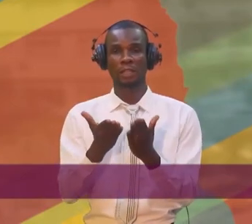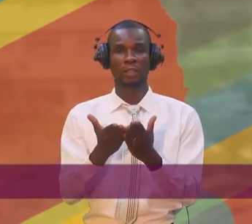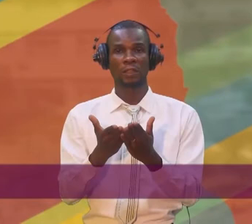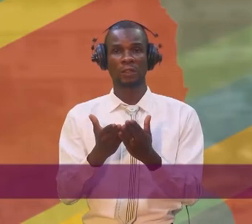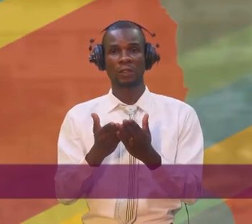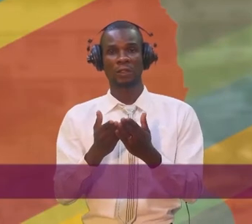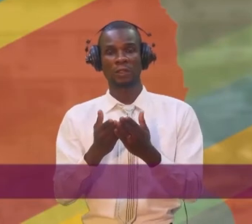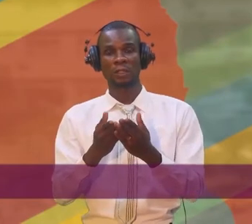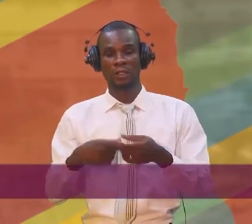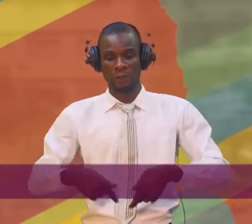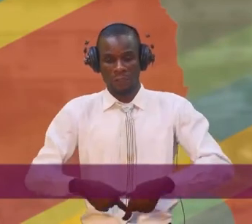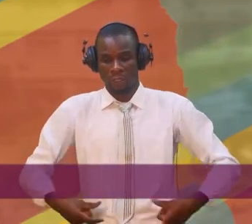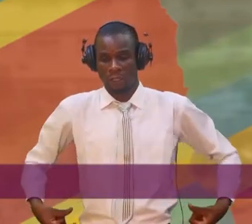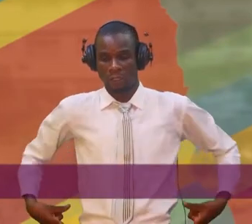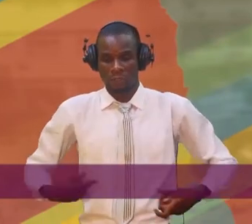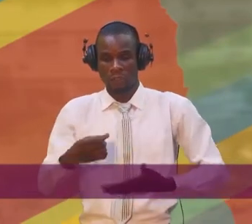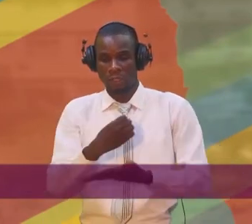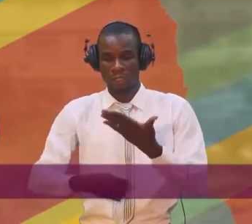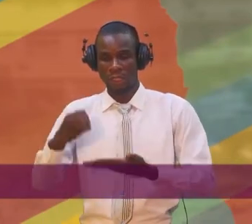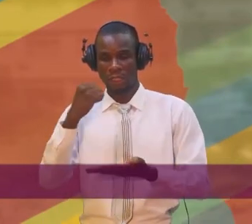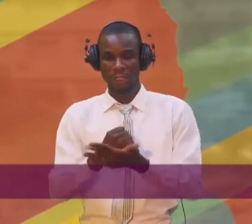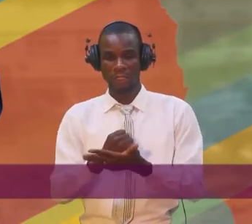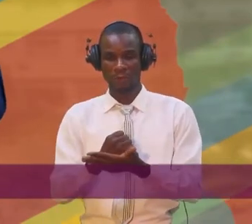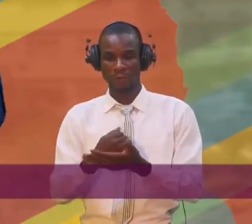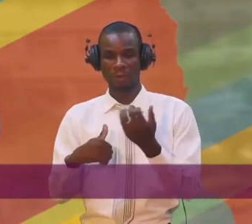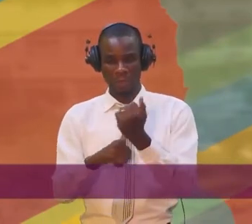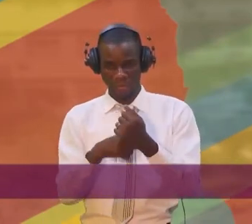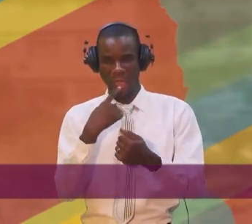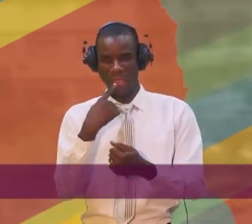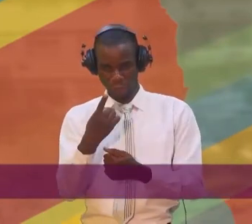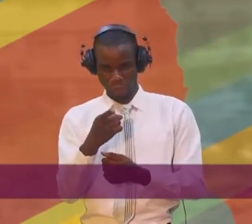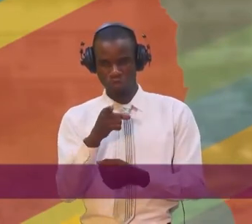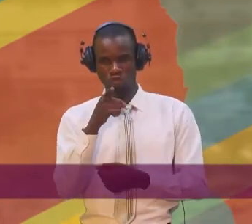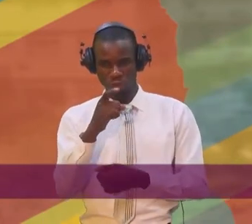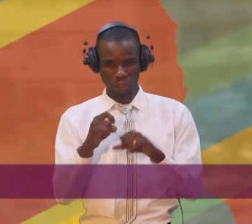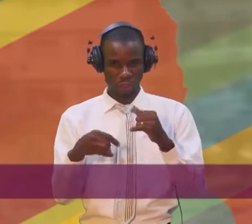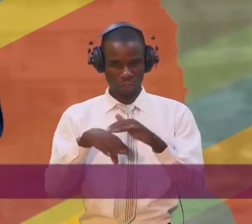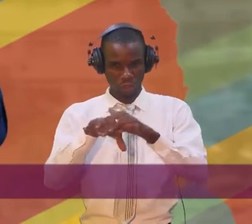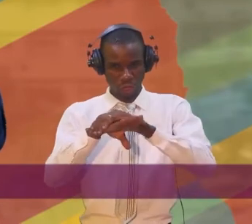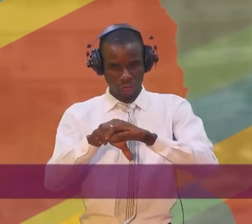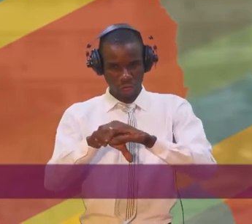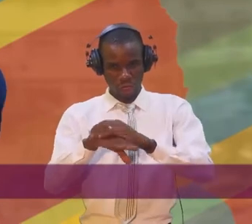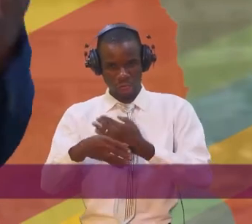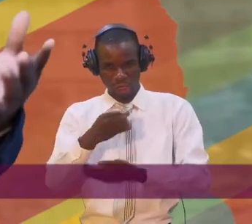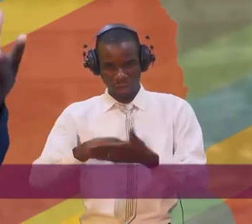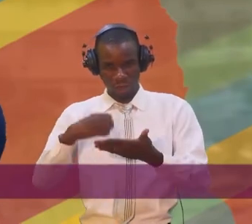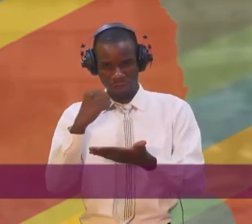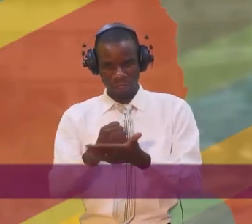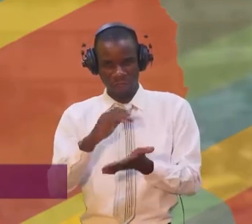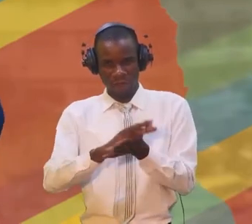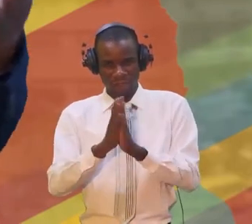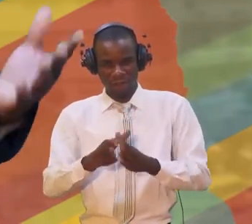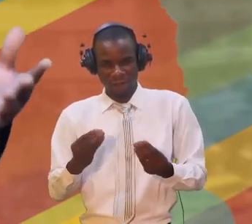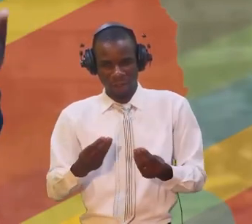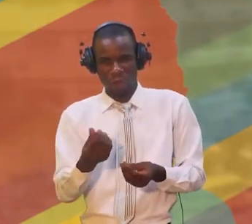Inawezekana bado unayo shida fulani. Au mtu mmoja alikuambia kwamba ukiwa na